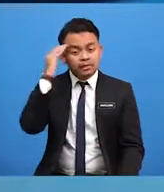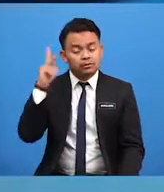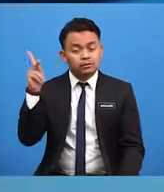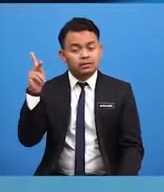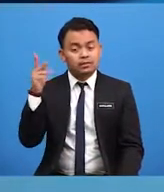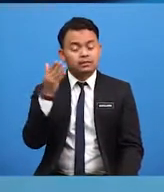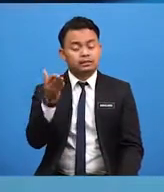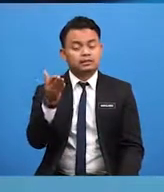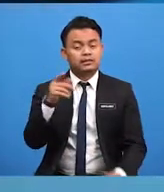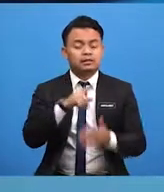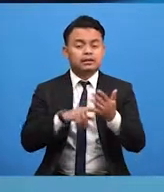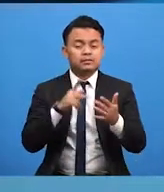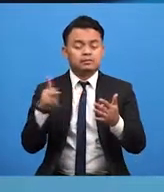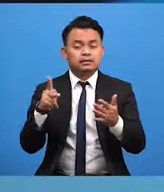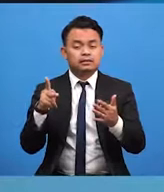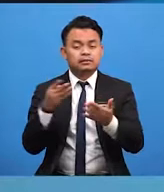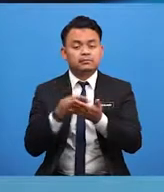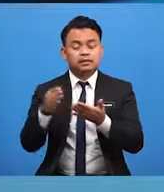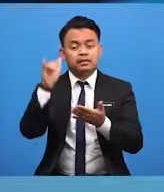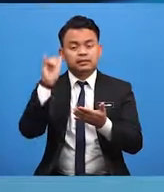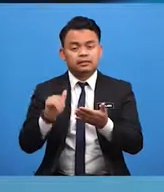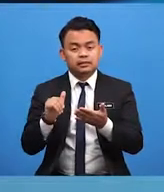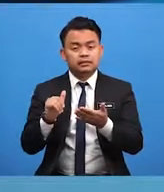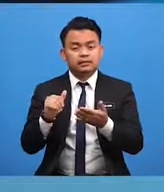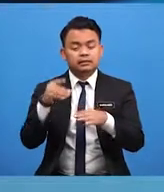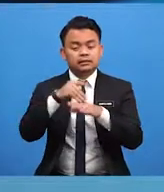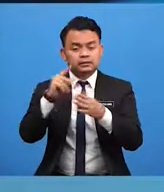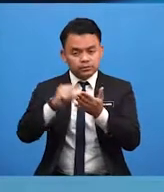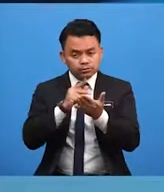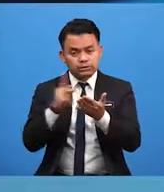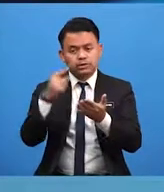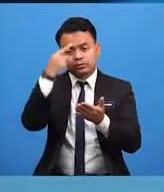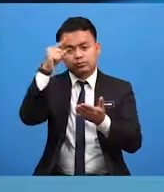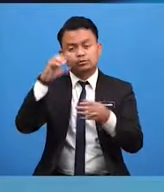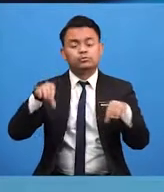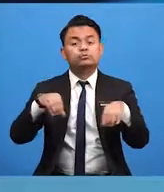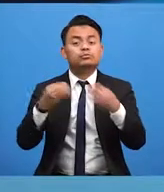apakah bahannya yang digunakan untuk membuat kek ayam?